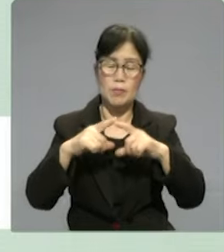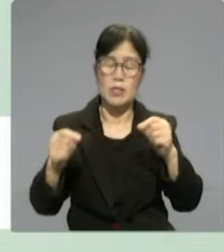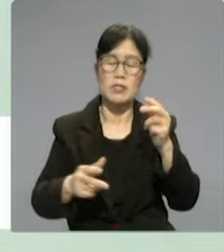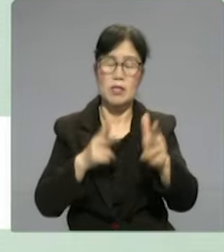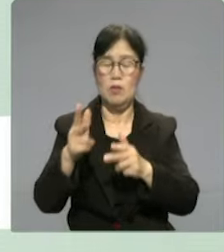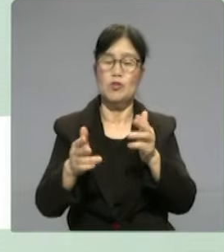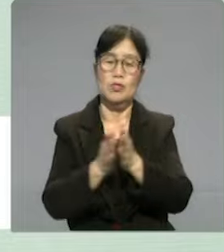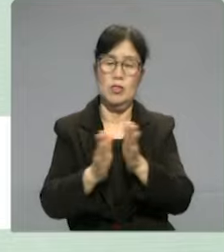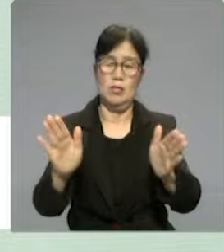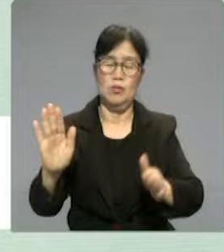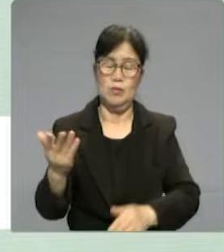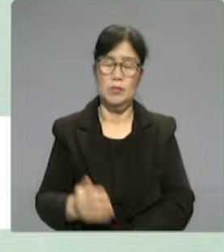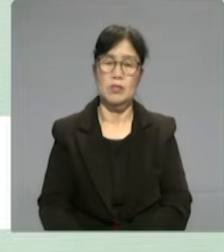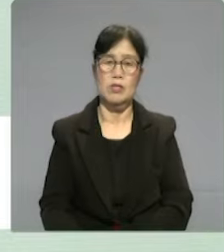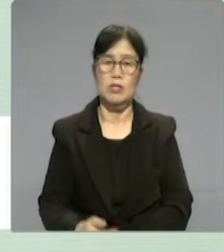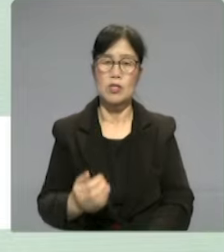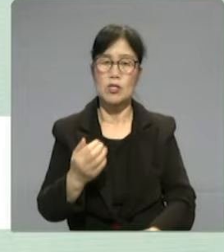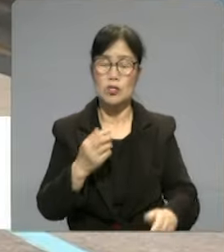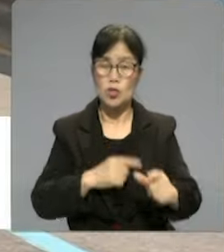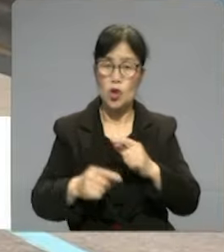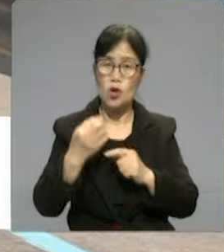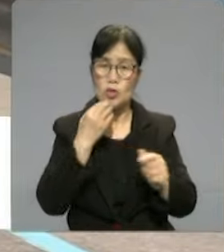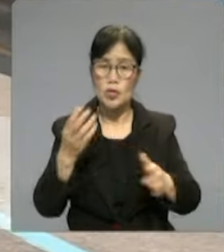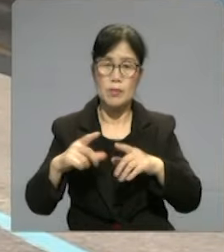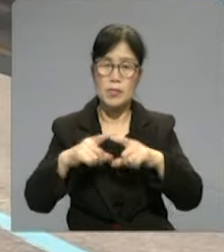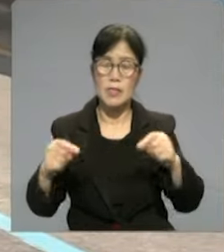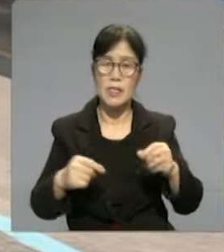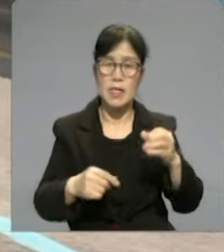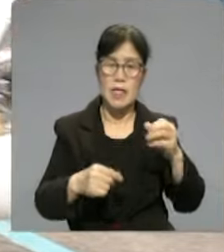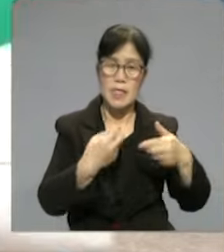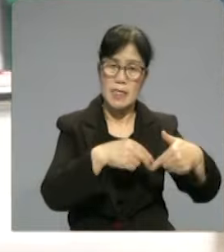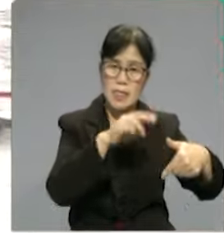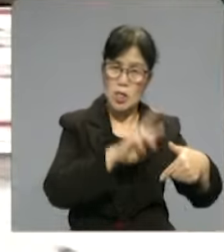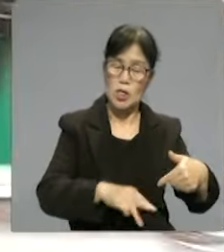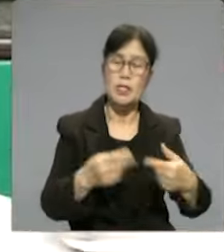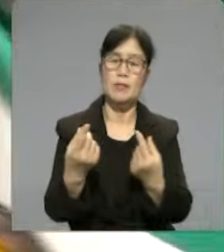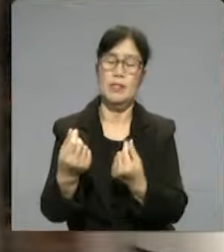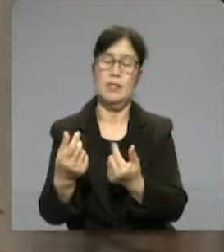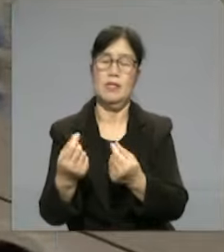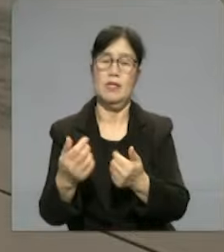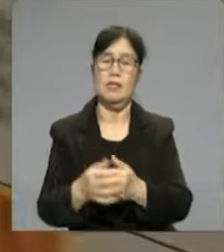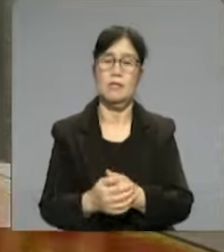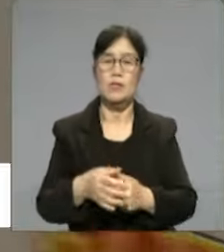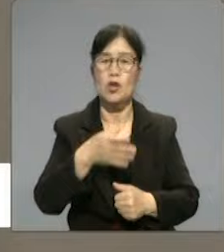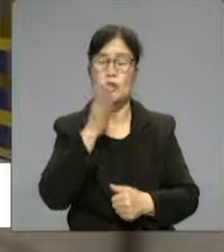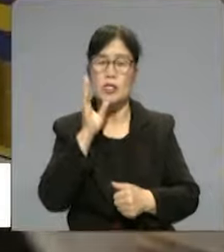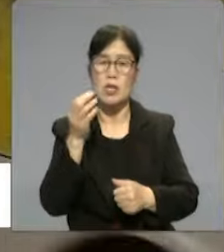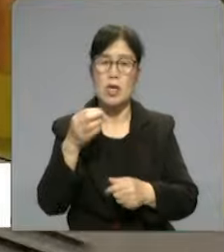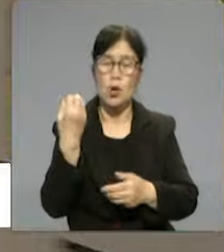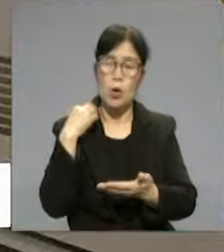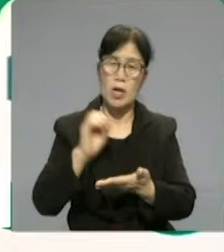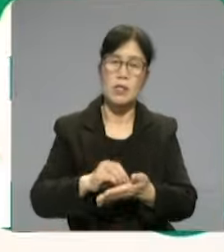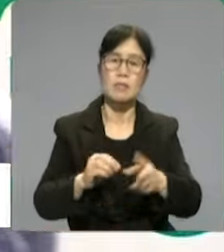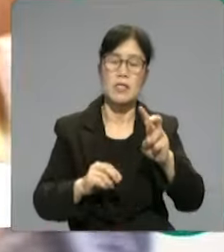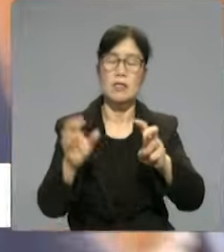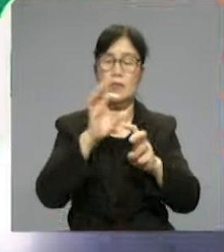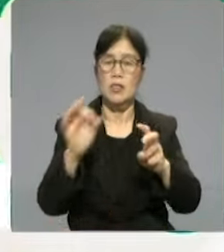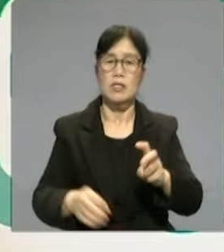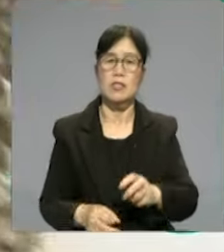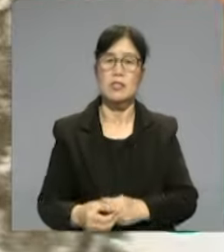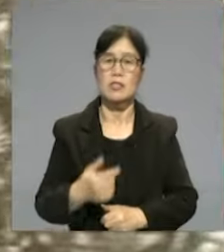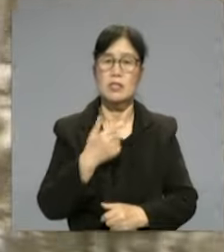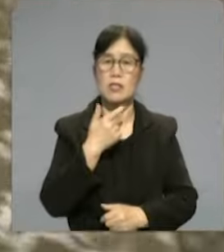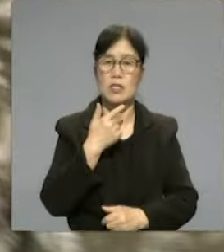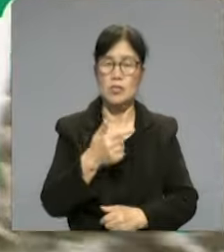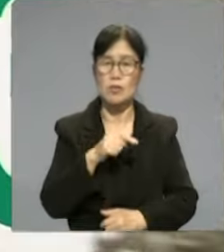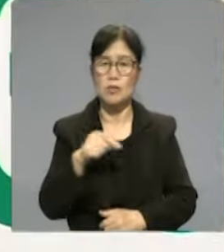시행에 들어갔습니다. 더 경기패스는 인천 아이패스와 비슷한 혜택인데 어르신 환급 비율이 20%,